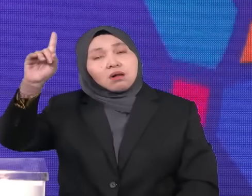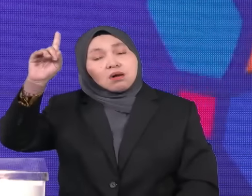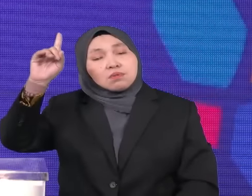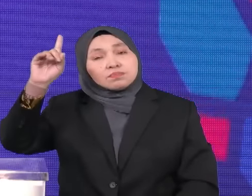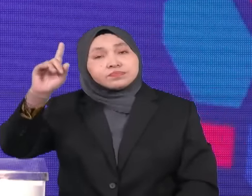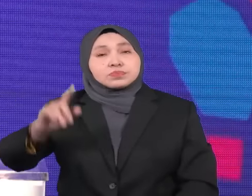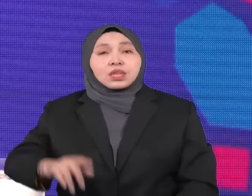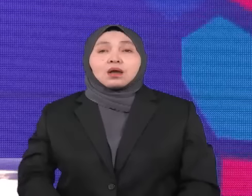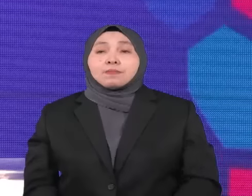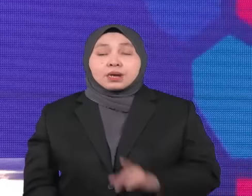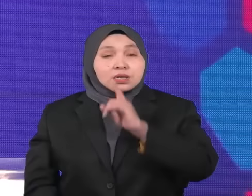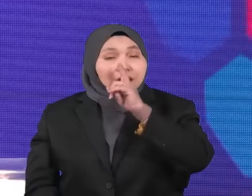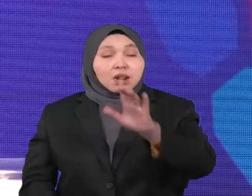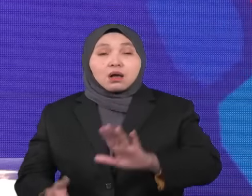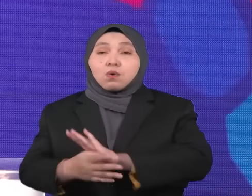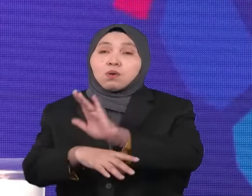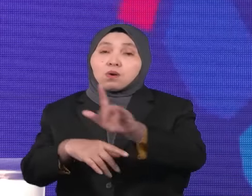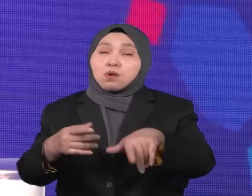العظيم.